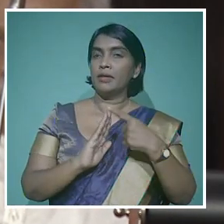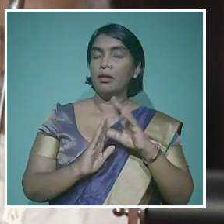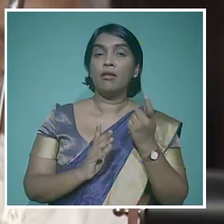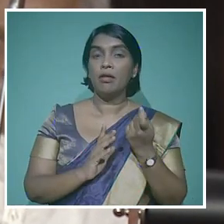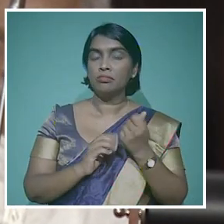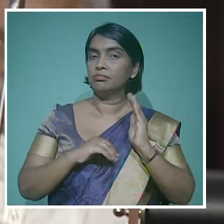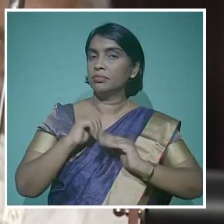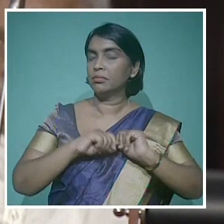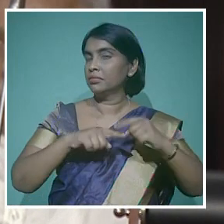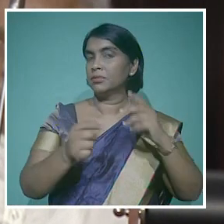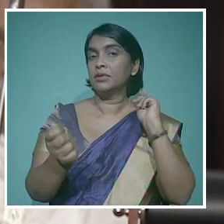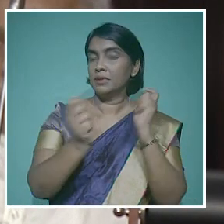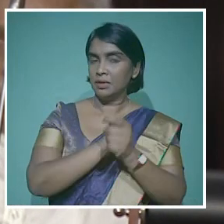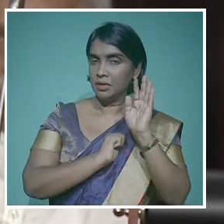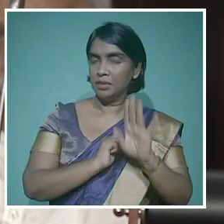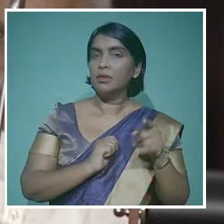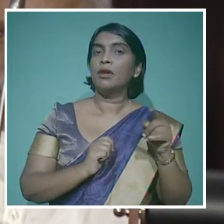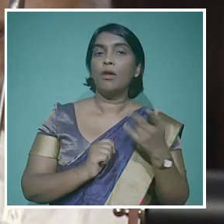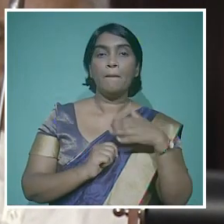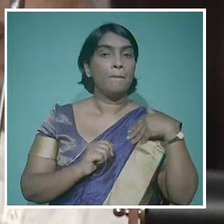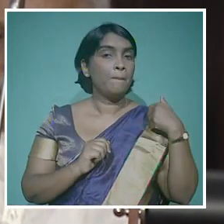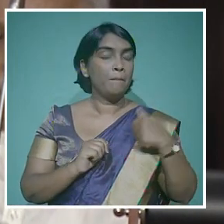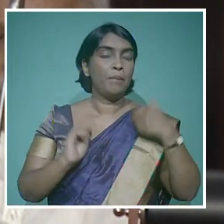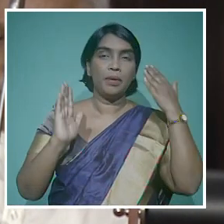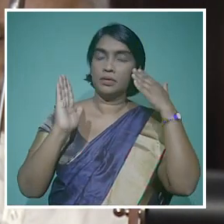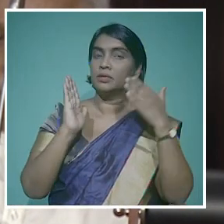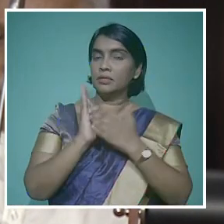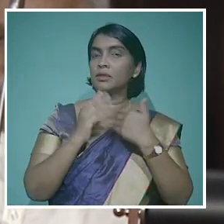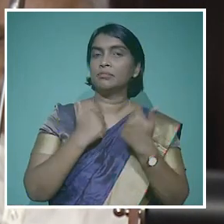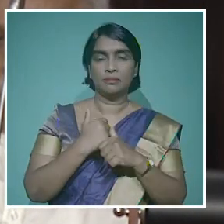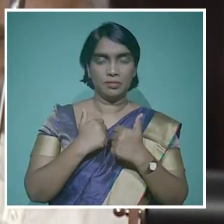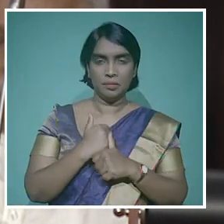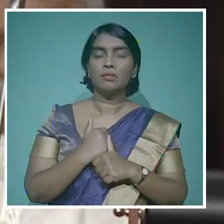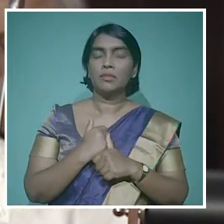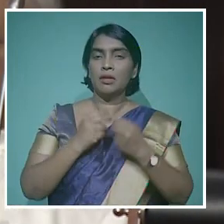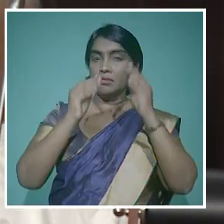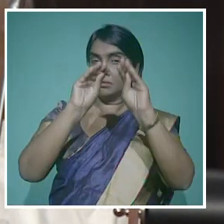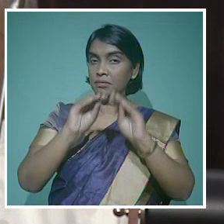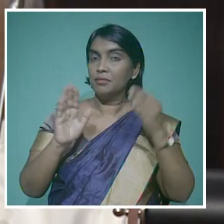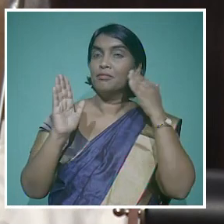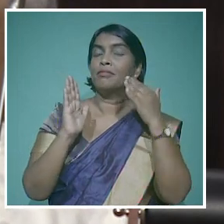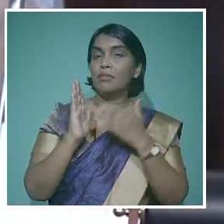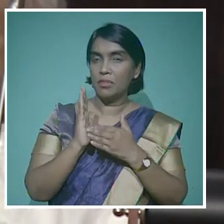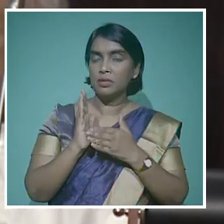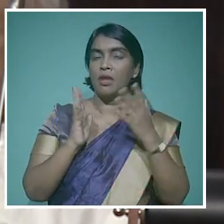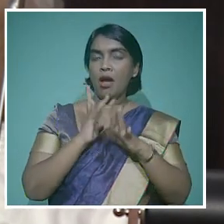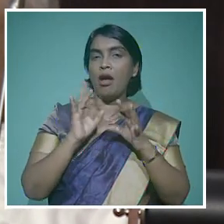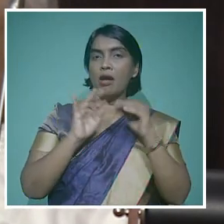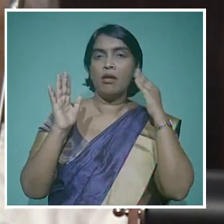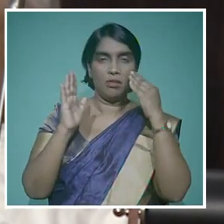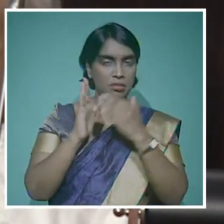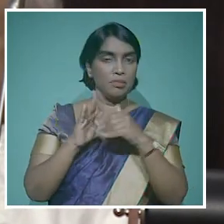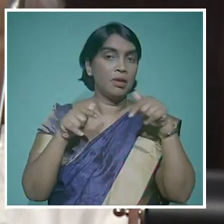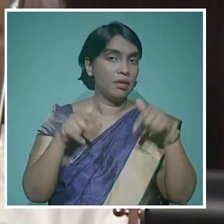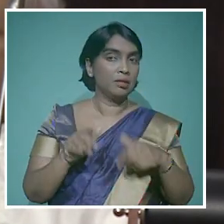ආර්ථික රටාව වෙනස් කරලීම සඳහා මූලික පදනම් සකස් කිරීම අතුරු අයවැය යෝජනාවල අරමුණ බවයි.